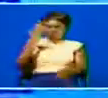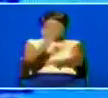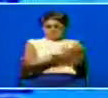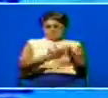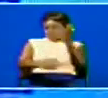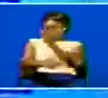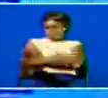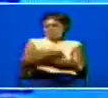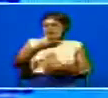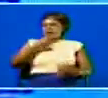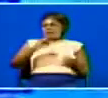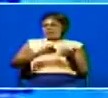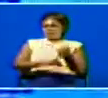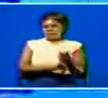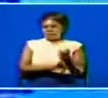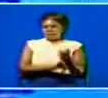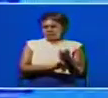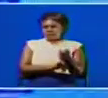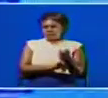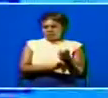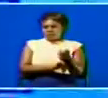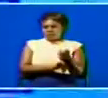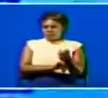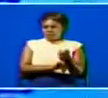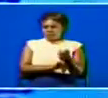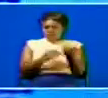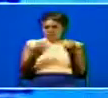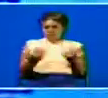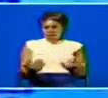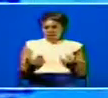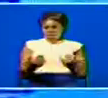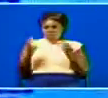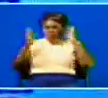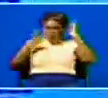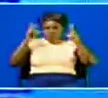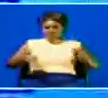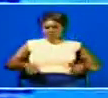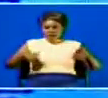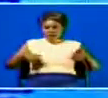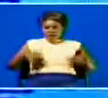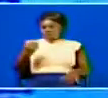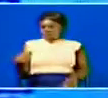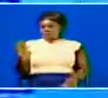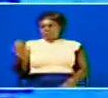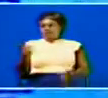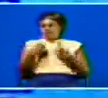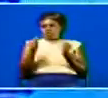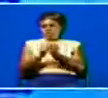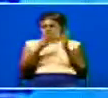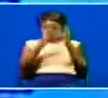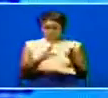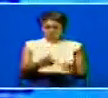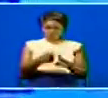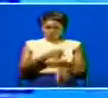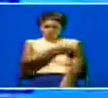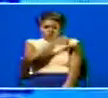na mumewe katika kijiji cha Taranganya, kaunti hiyo ya Migori, sasa anahofia usalama wake na wa watoto wake. Akizungumza na wanahabari kutoka